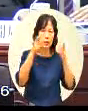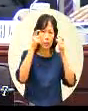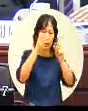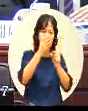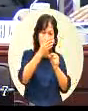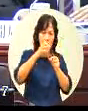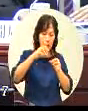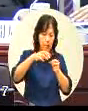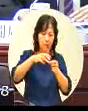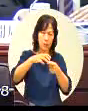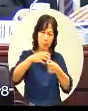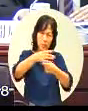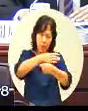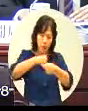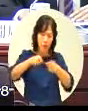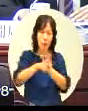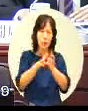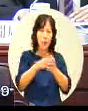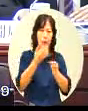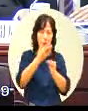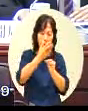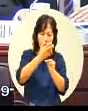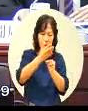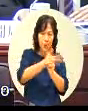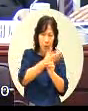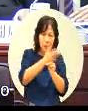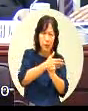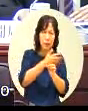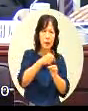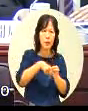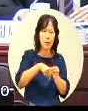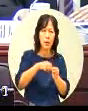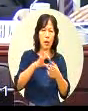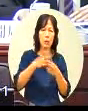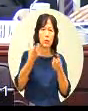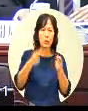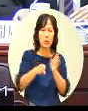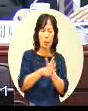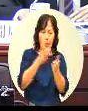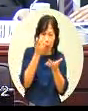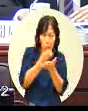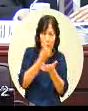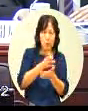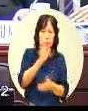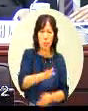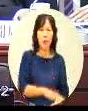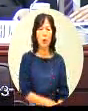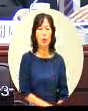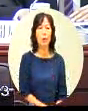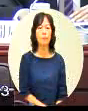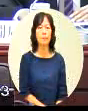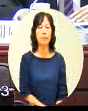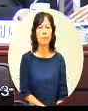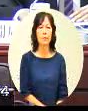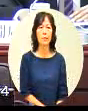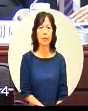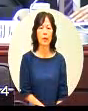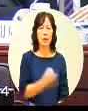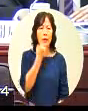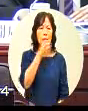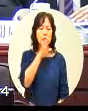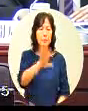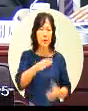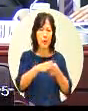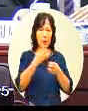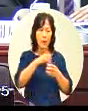湾所有在北回归线依然，这个都是很严重。但是因为今天在台湾这样的